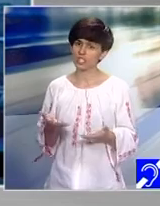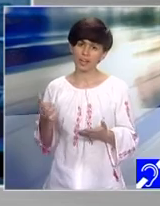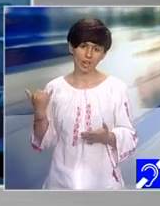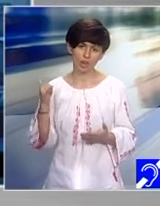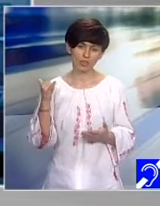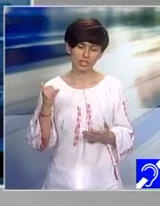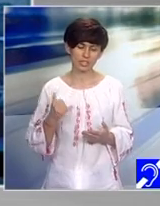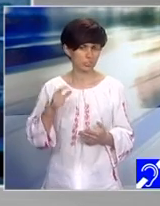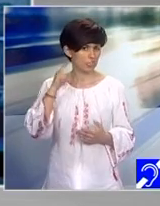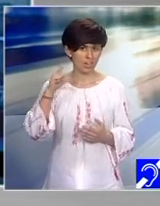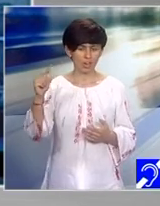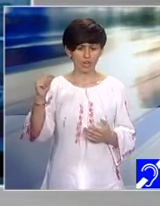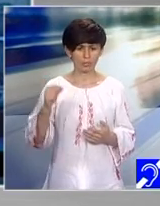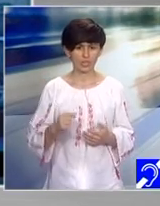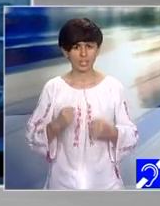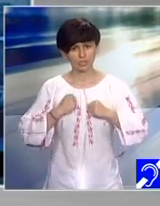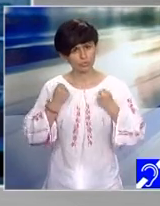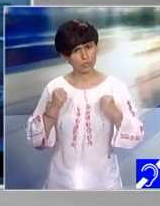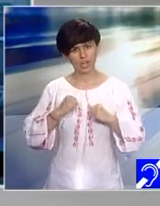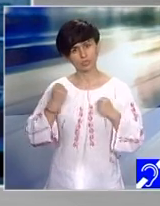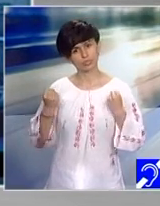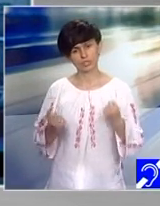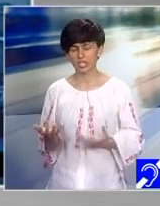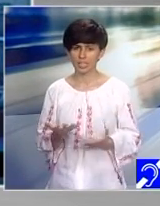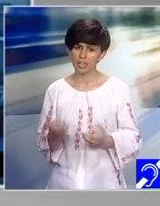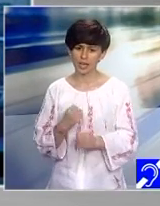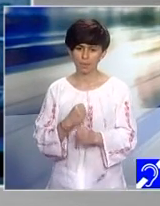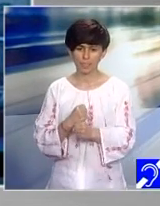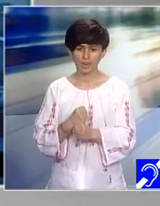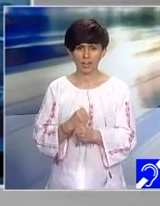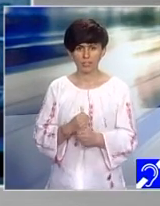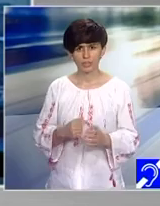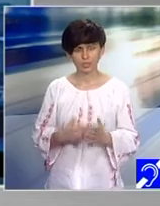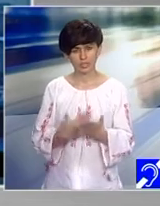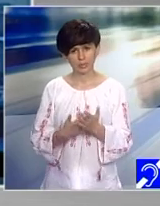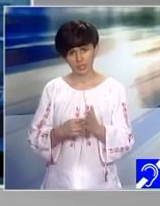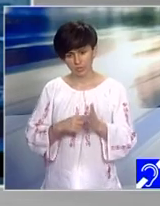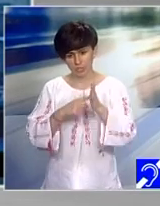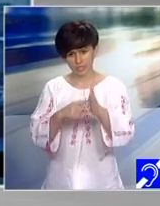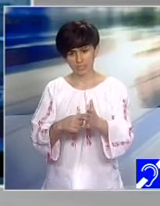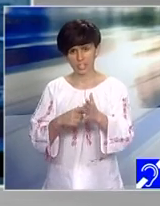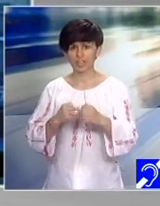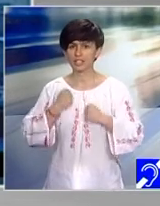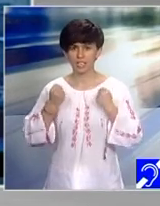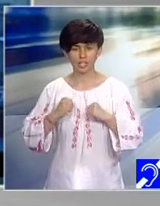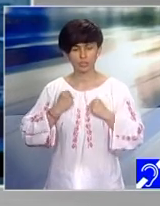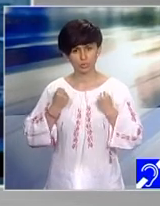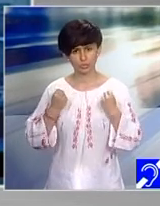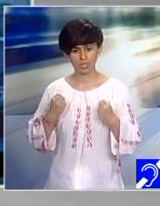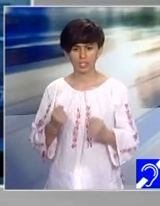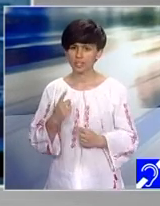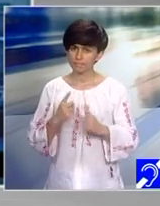cu acțiunile care sunt făcute să arate acțiune și mișcare, dar care